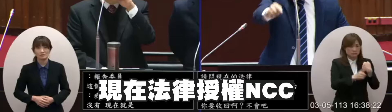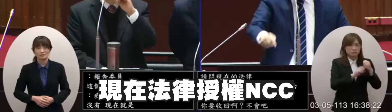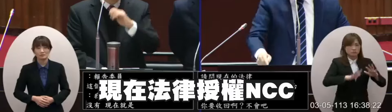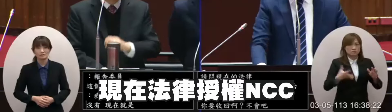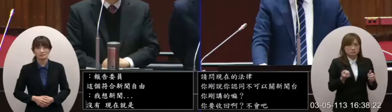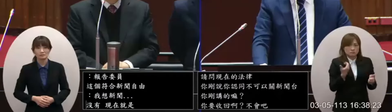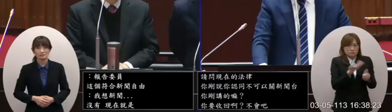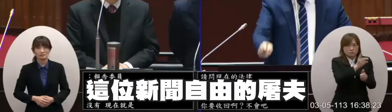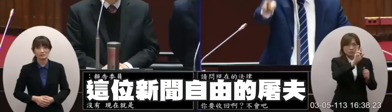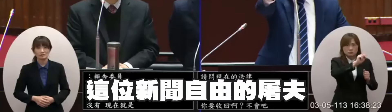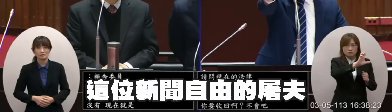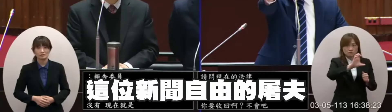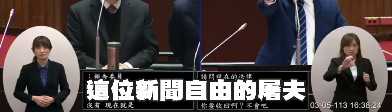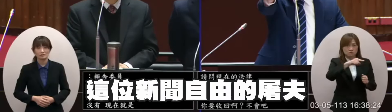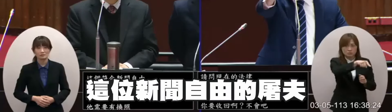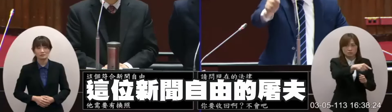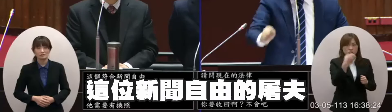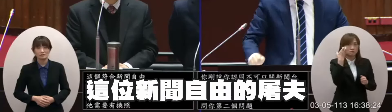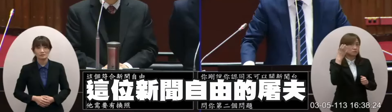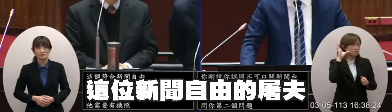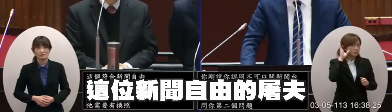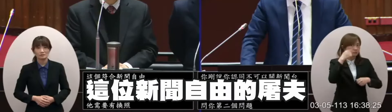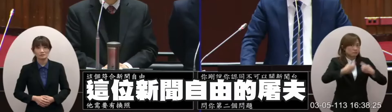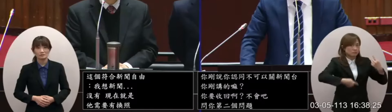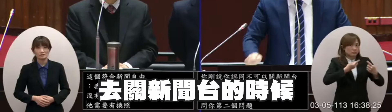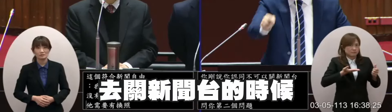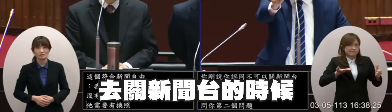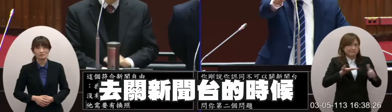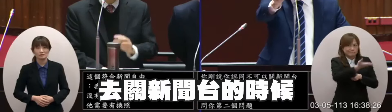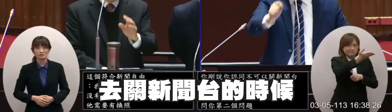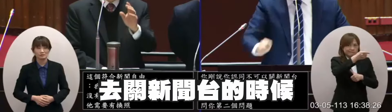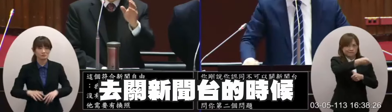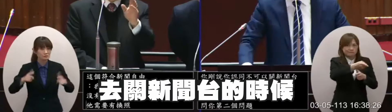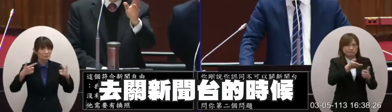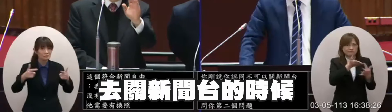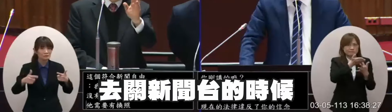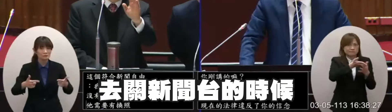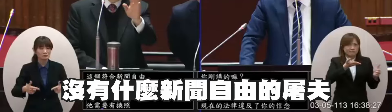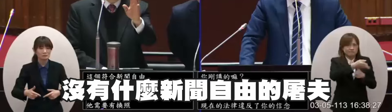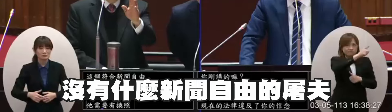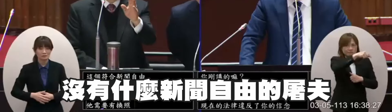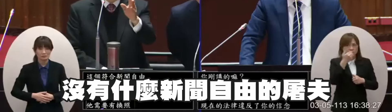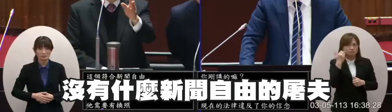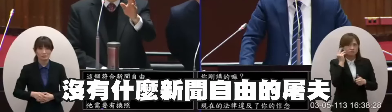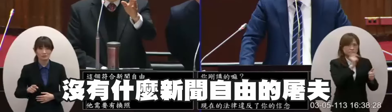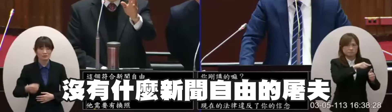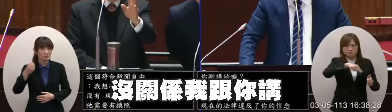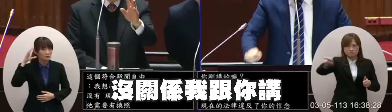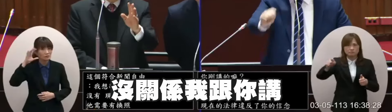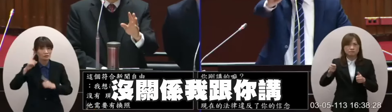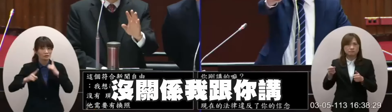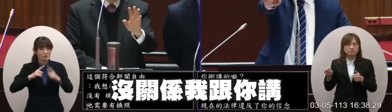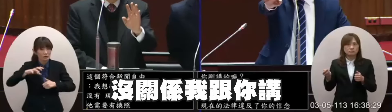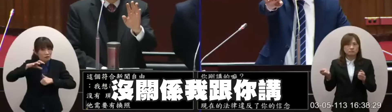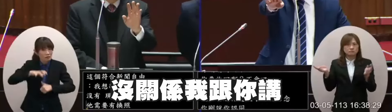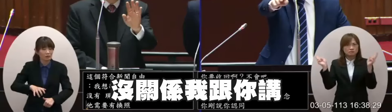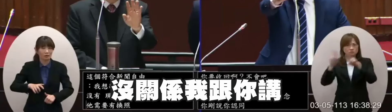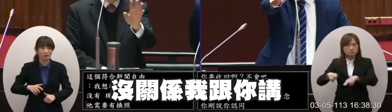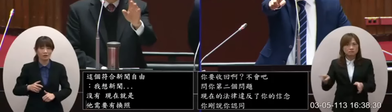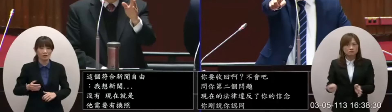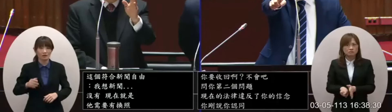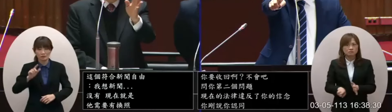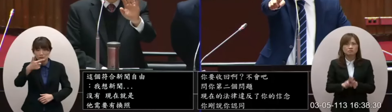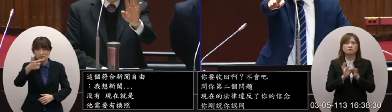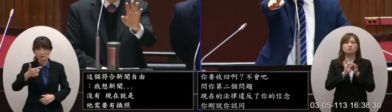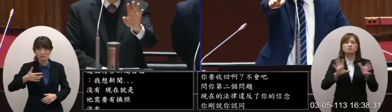权 NCC 这位新闻自由的屠夫去关新闻台的时候， 没有什么新闻自由屠夫的 关系。我跟你讲，